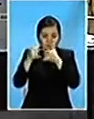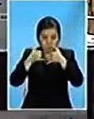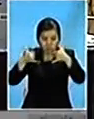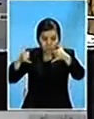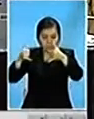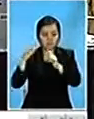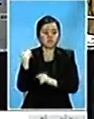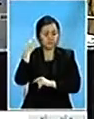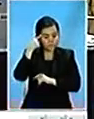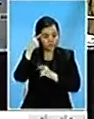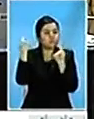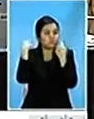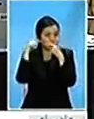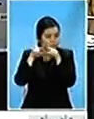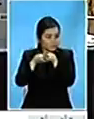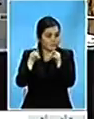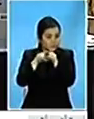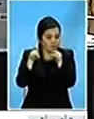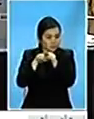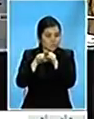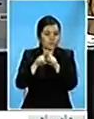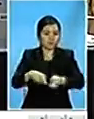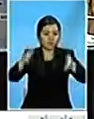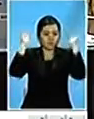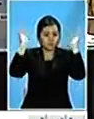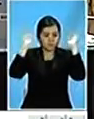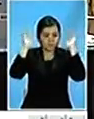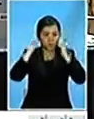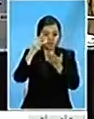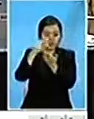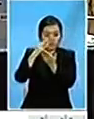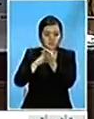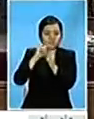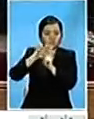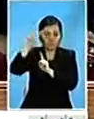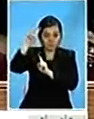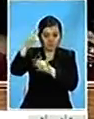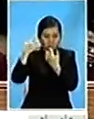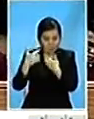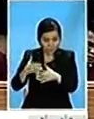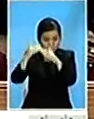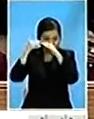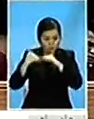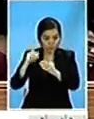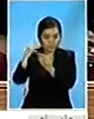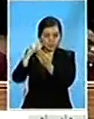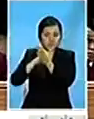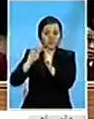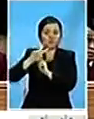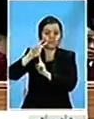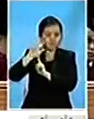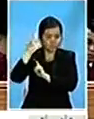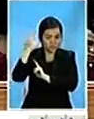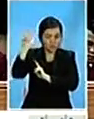ามีความเห็นพ้องต้องกันว่าในการอภิปรายในวาระที่2และลงมติในวาระที่3นั้นเมื่อมีโอกาสที่